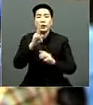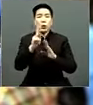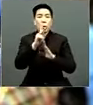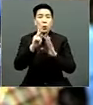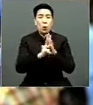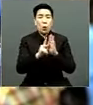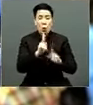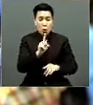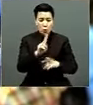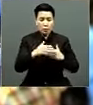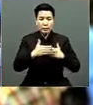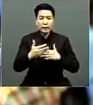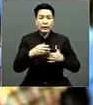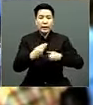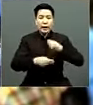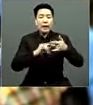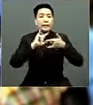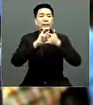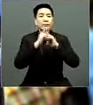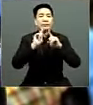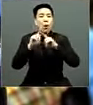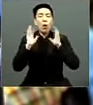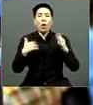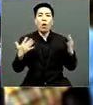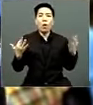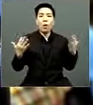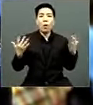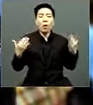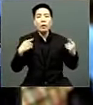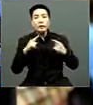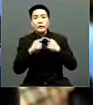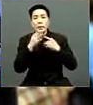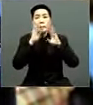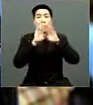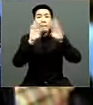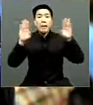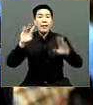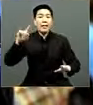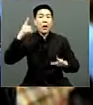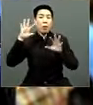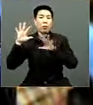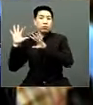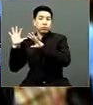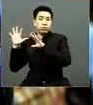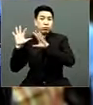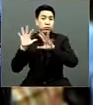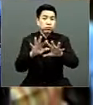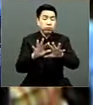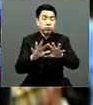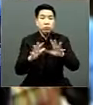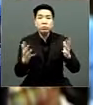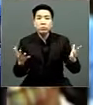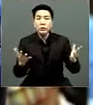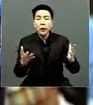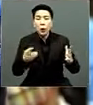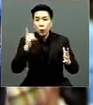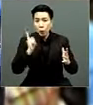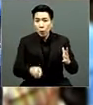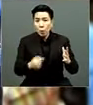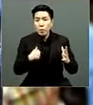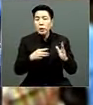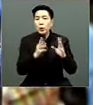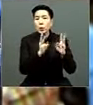2แล้วก็โดยเฉพาะห้างสรรพสินค้าเนี่ยคือตอนนี้คนก็เริ่มจินตนาการแล้วว่าถ้าเปิดห้างวันแรกเนี่ยค่ะคนก็จะเฮโลกันไปเยอะนี่จะต้องมีมาตรการ